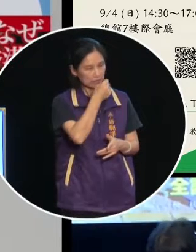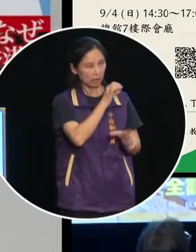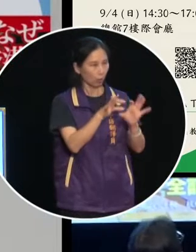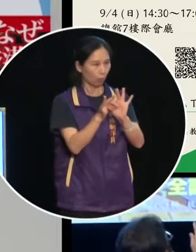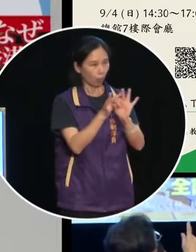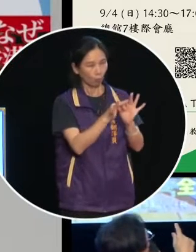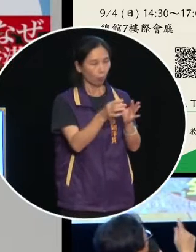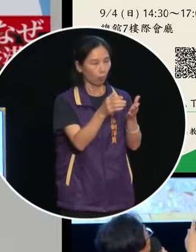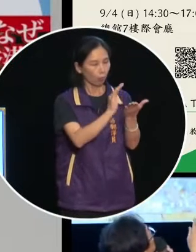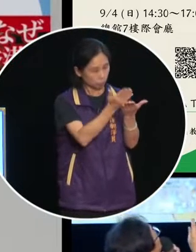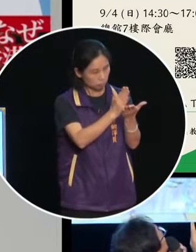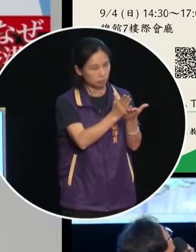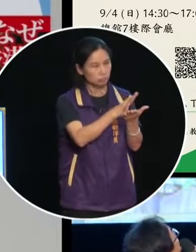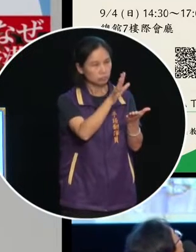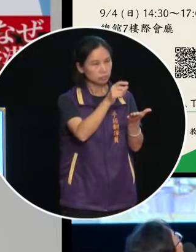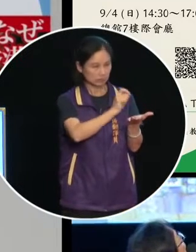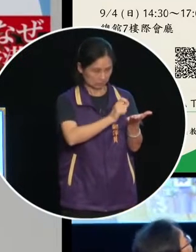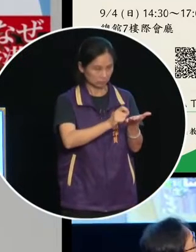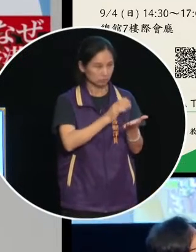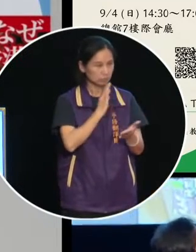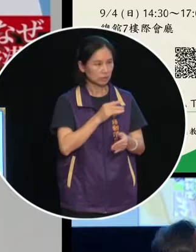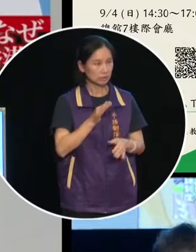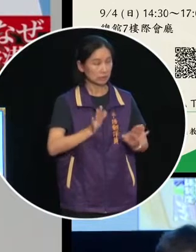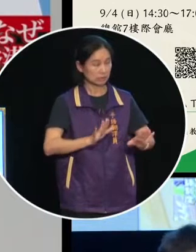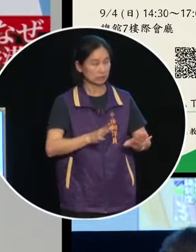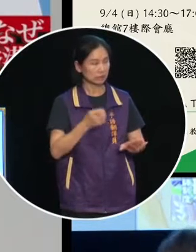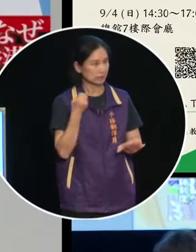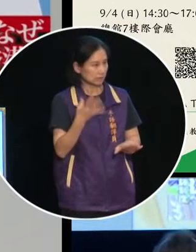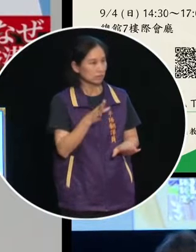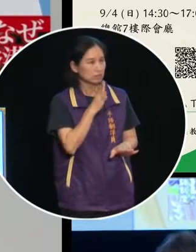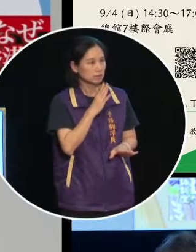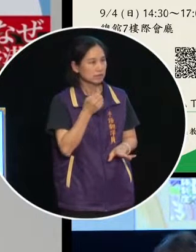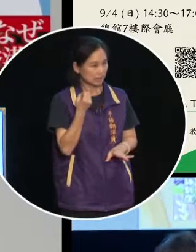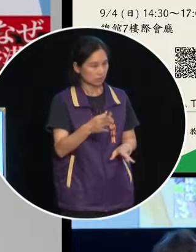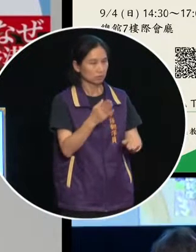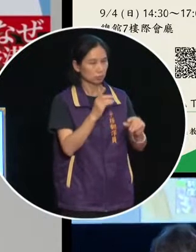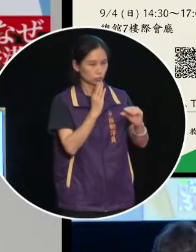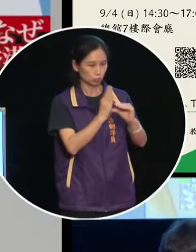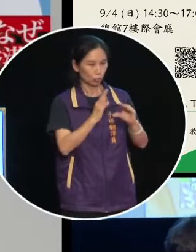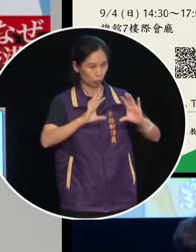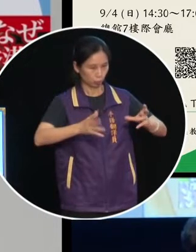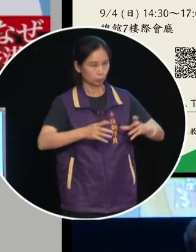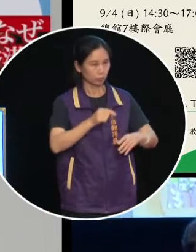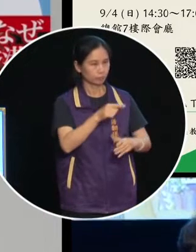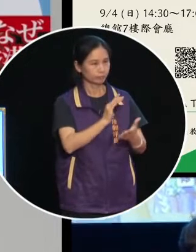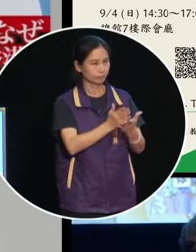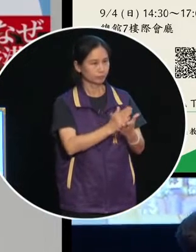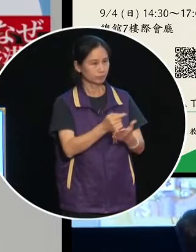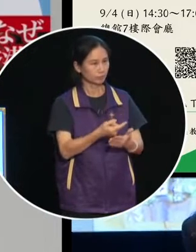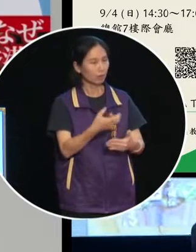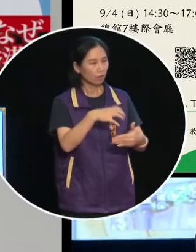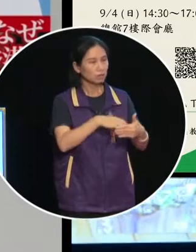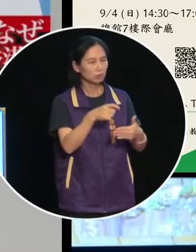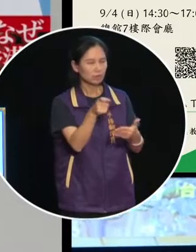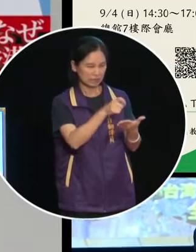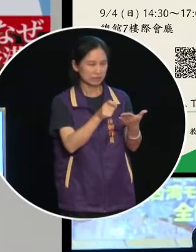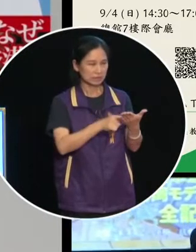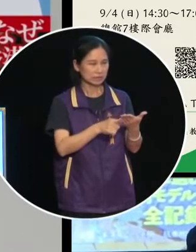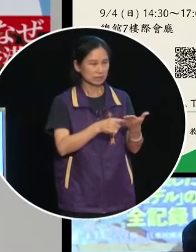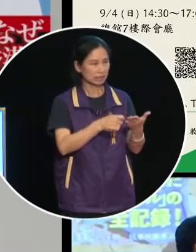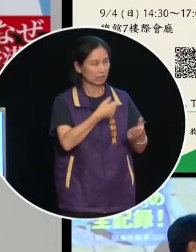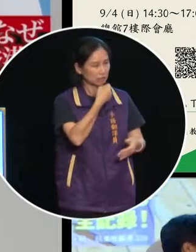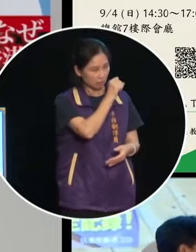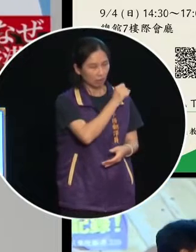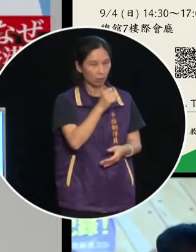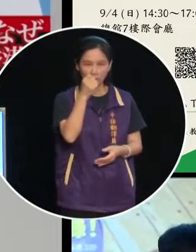近比较新的是这个《新中国论》，虽然是民间是中国论，但是里面是还是写台湾、香港的。为什么习